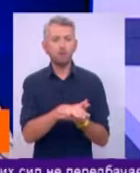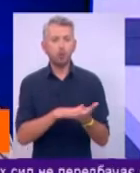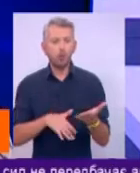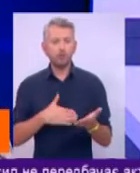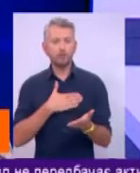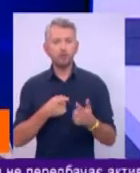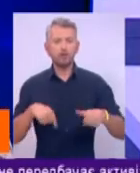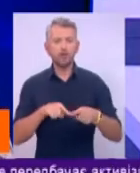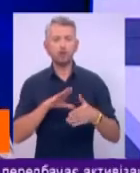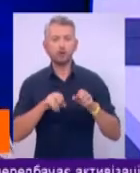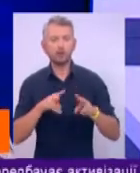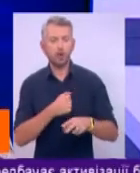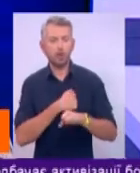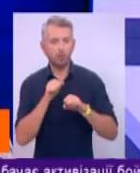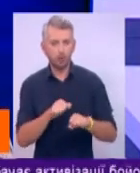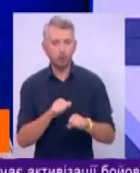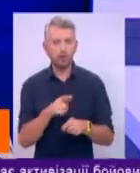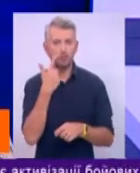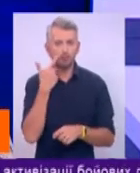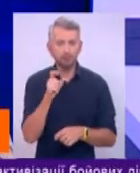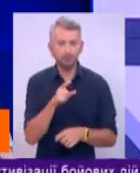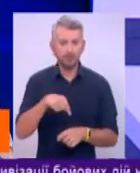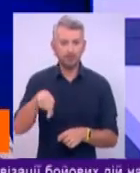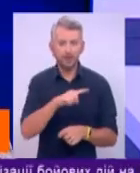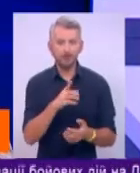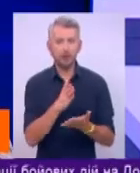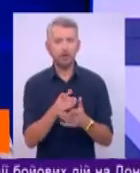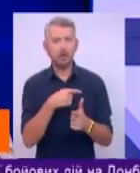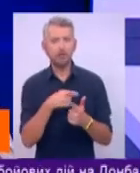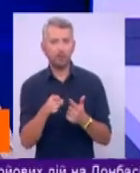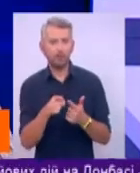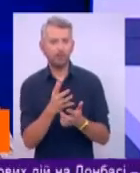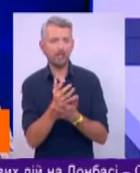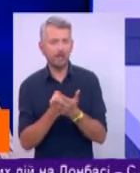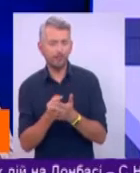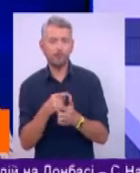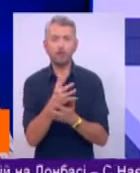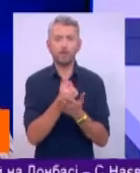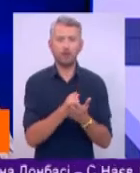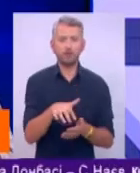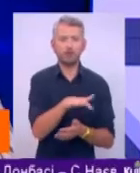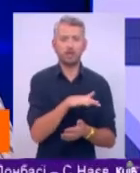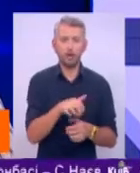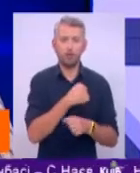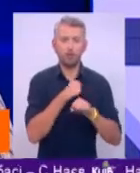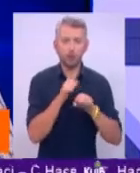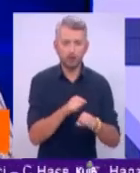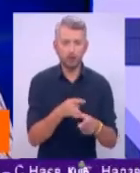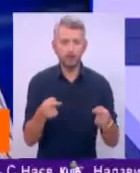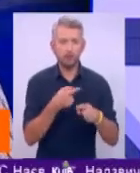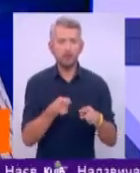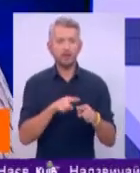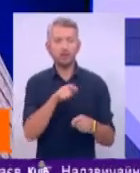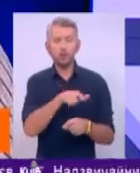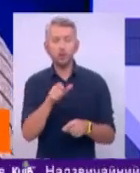нашого сектору безпеки і оборони, тому що переважна більшість з них знаходиться або в оперативному резерві, або в резерві територіальної оборони. Відповідно, це ті